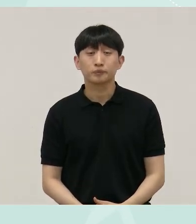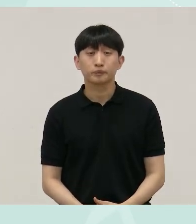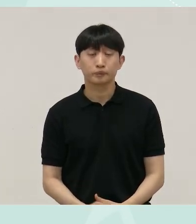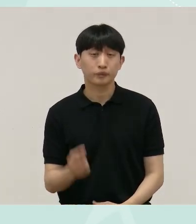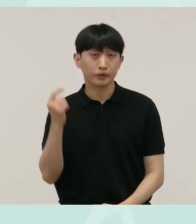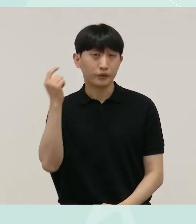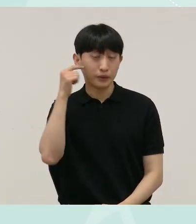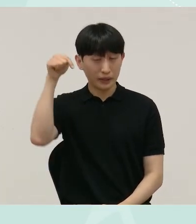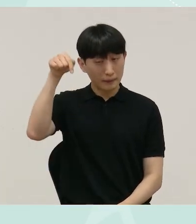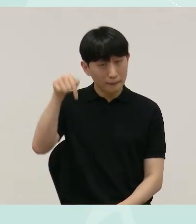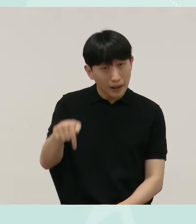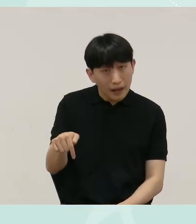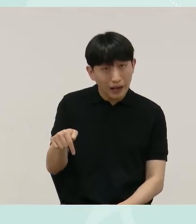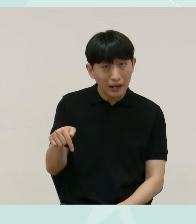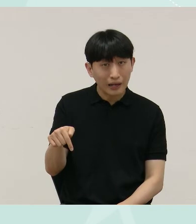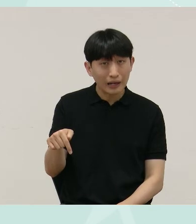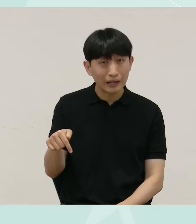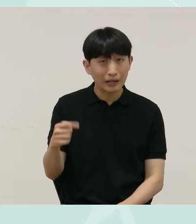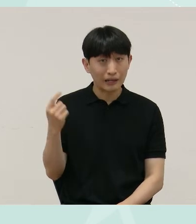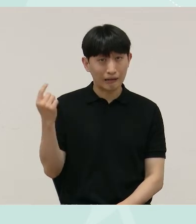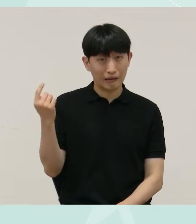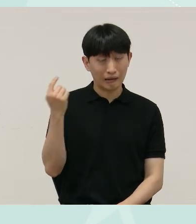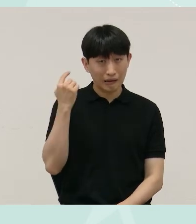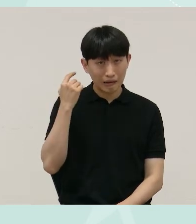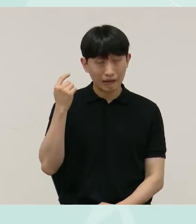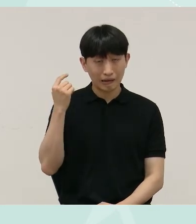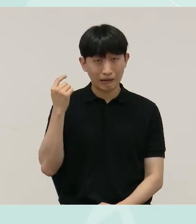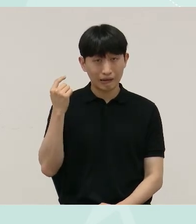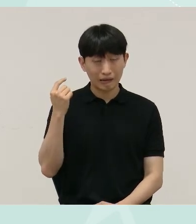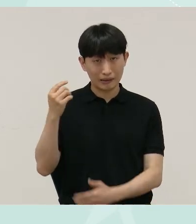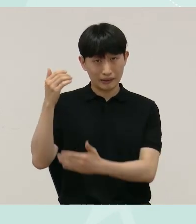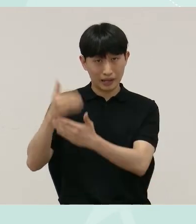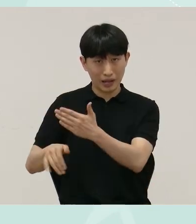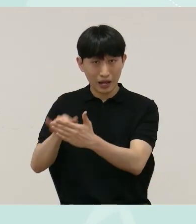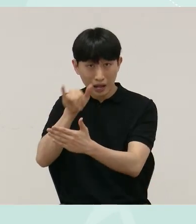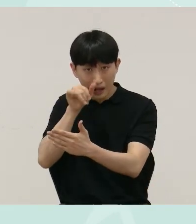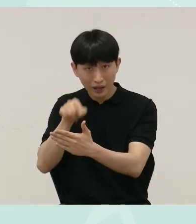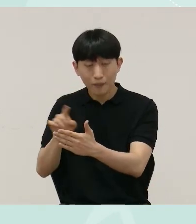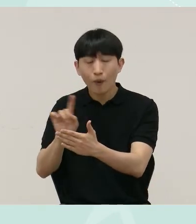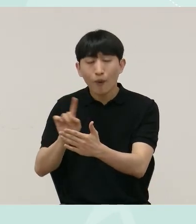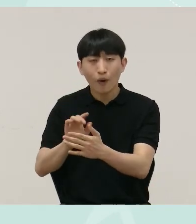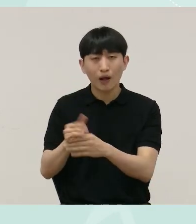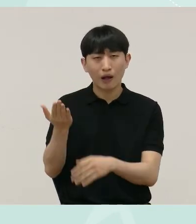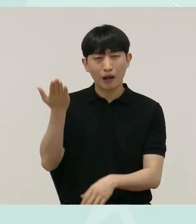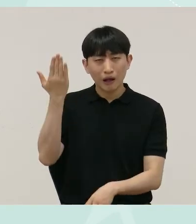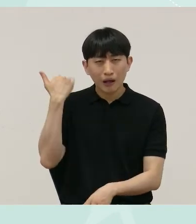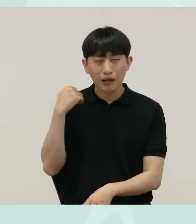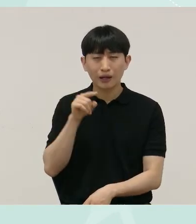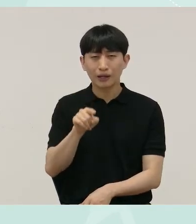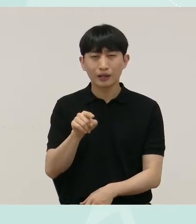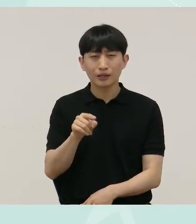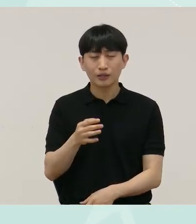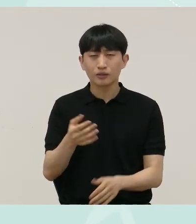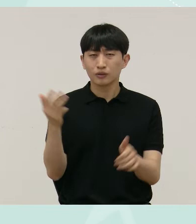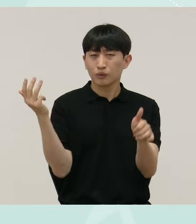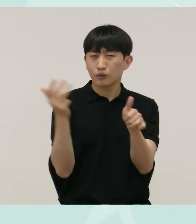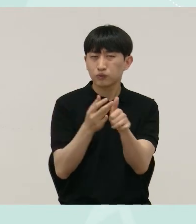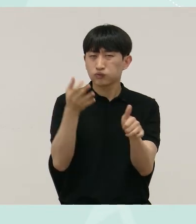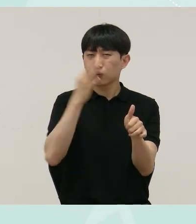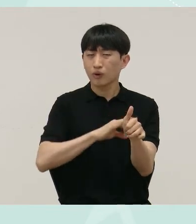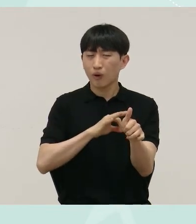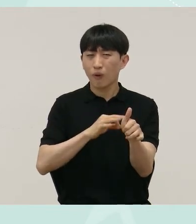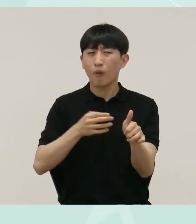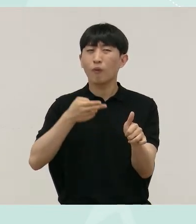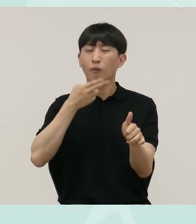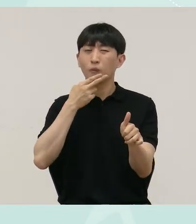저주파 쪽에 잔청이 많이 남아있는 이런 환자들의 경우에는 예전에는 수술 적응증이 해당이 되지 않았지만